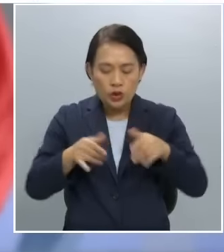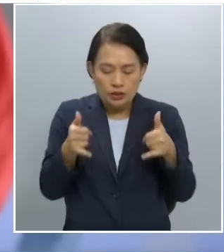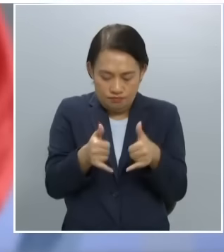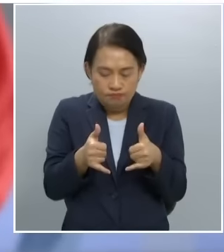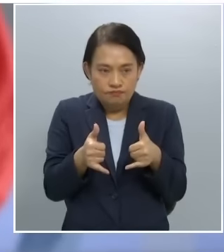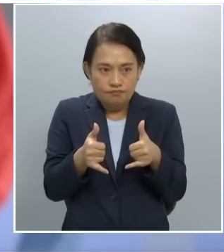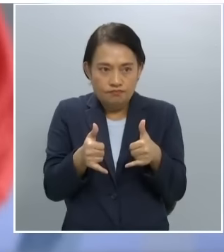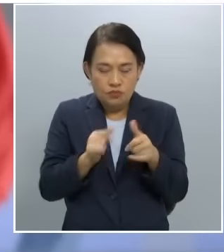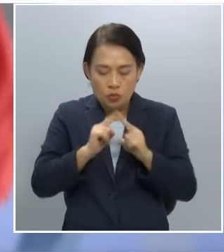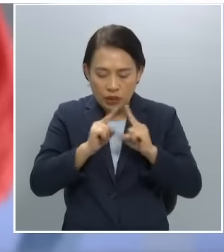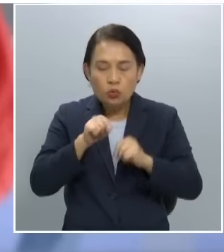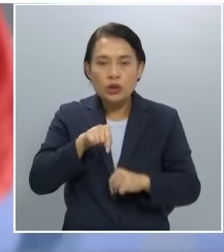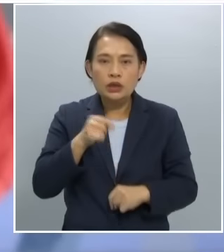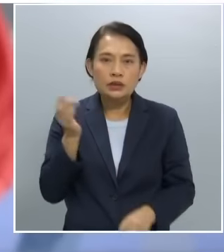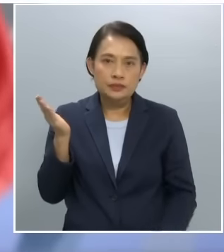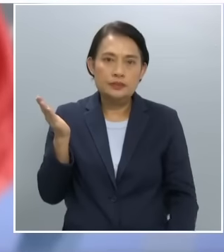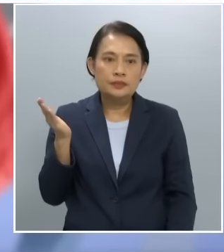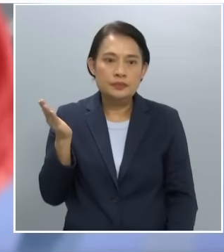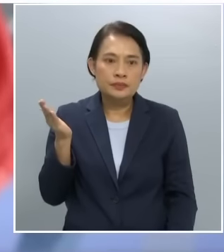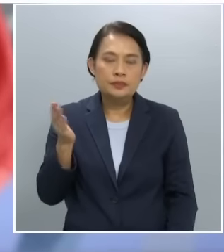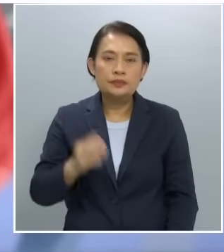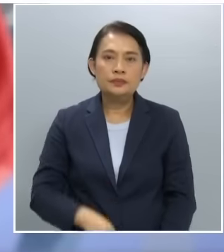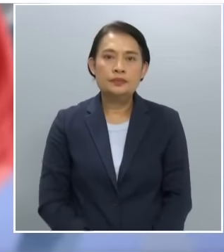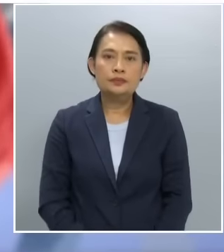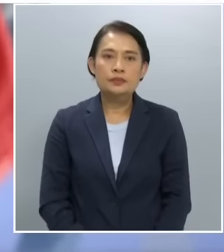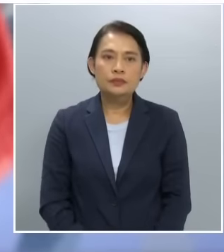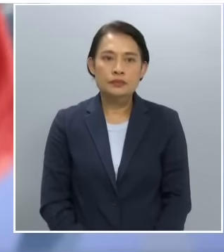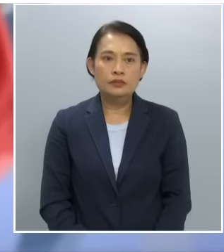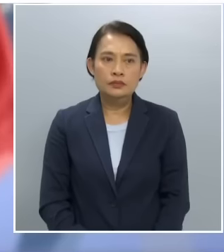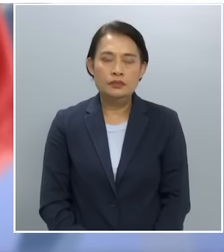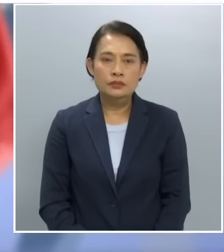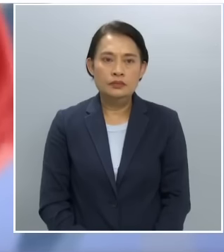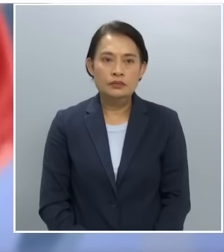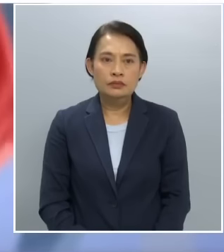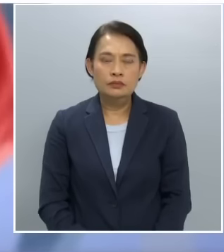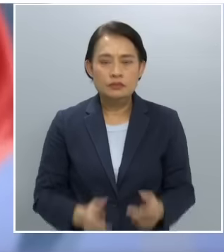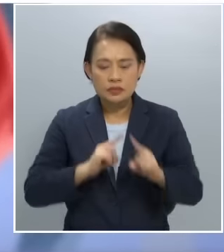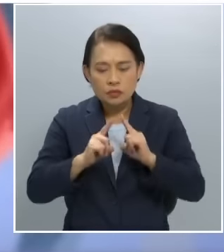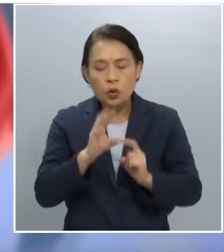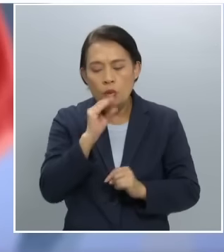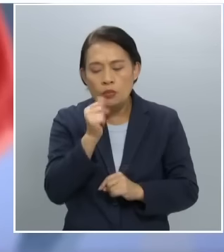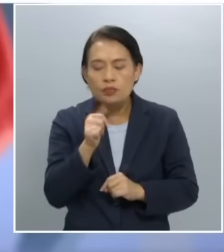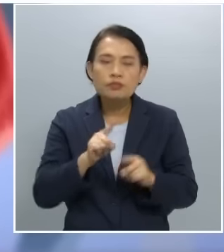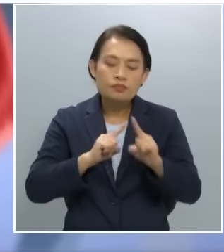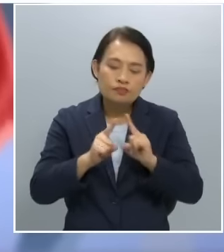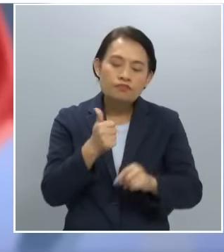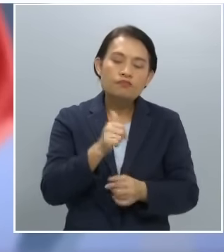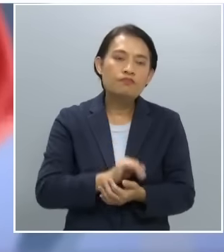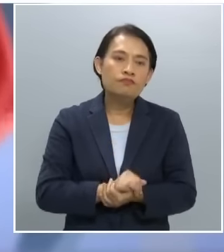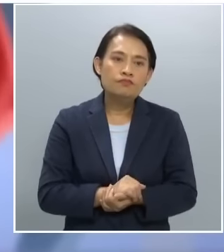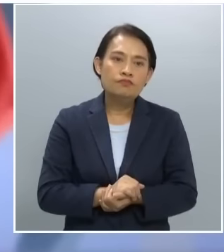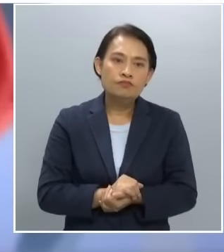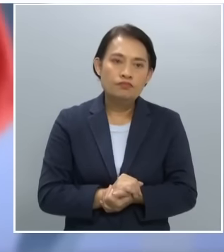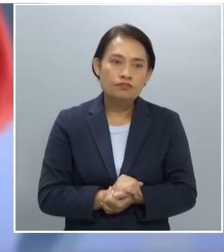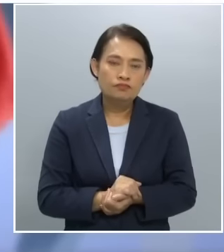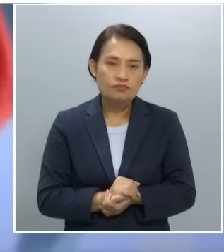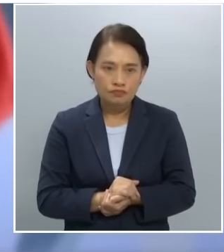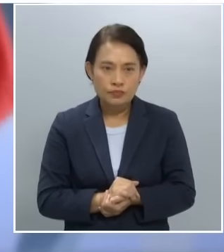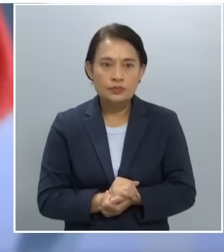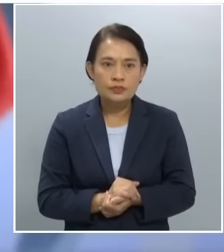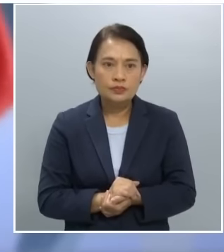ได้ค่ะอืนี่แต่ผมก็คุยกับเค้าดีนะค่ะพี่คุยกับเค้าดีอื